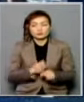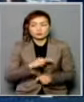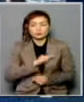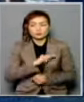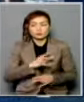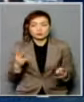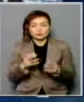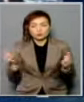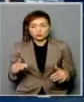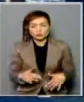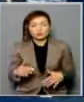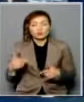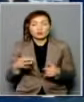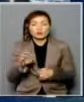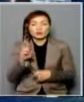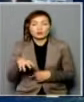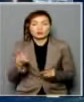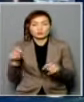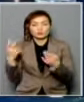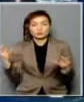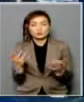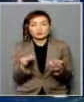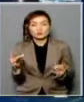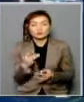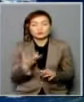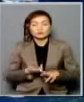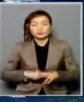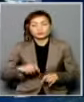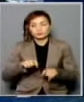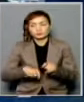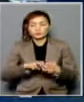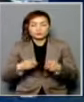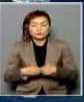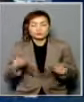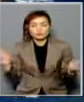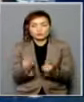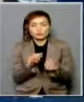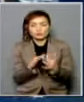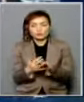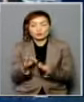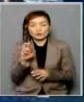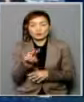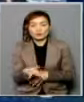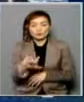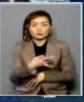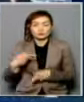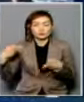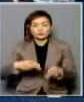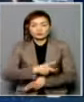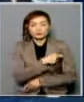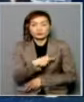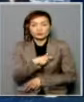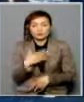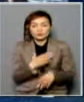необходимо сделать на уровне области стоит отметить что с целью анализа проблемой встреч с населением области в регион прибыли депутаты